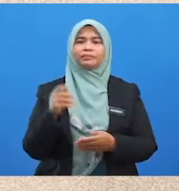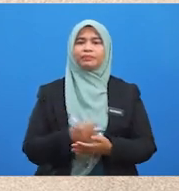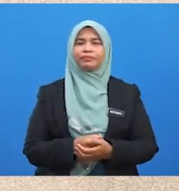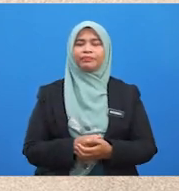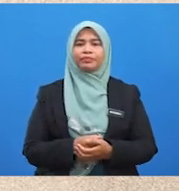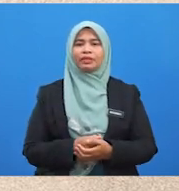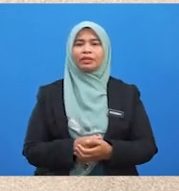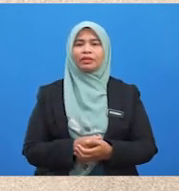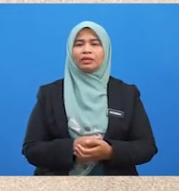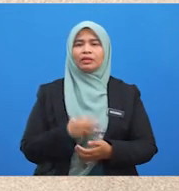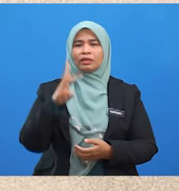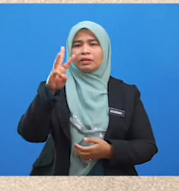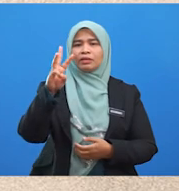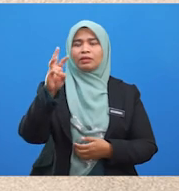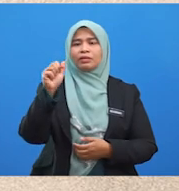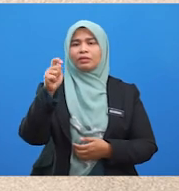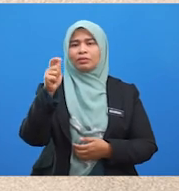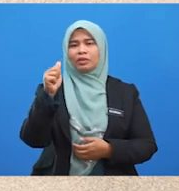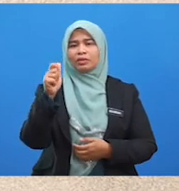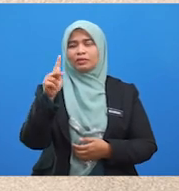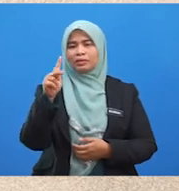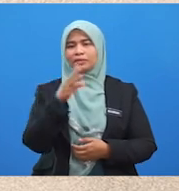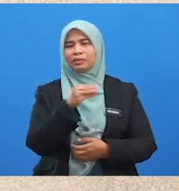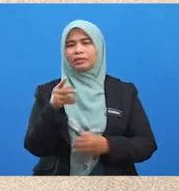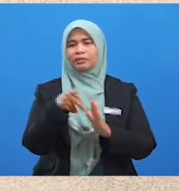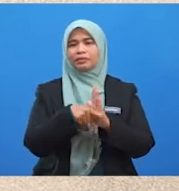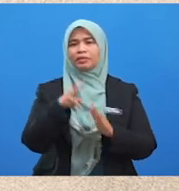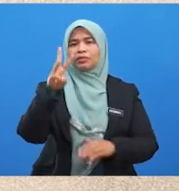Bagaimana pula dengan watak dan perwatakan dalam drama ini?